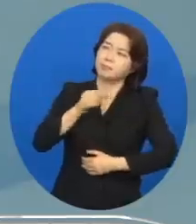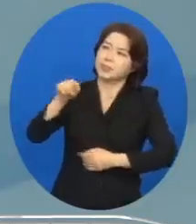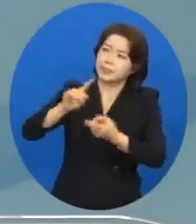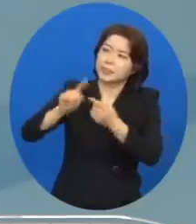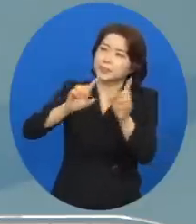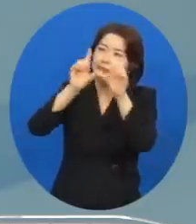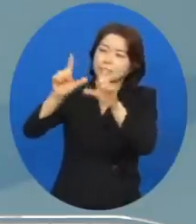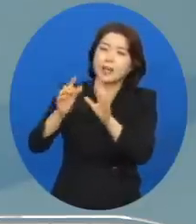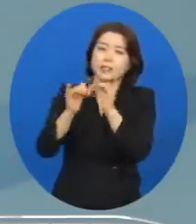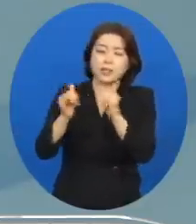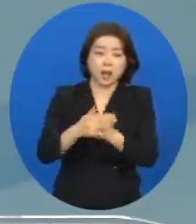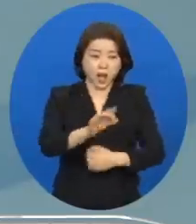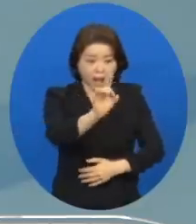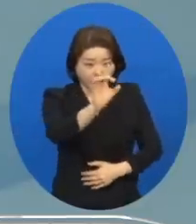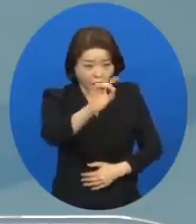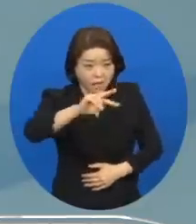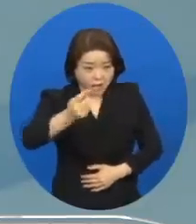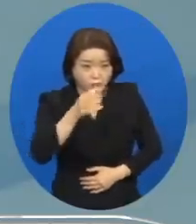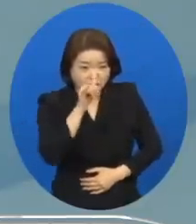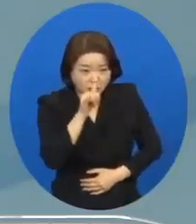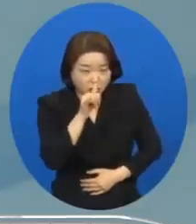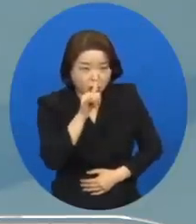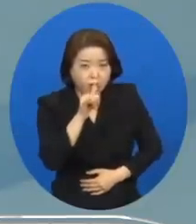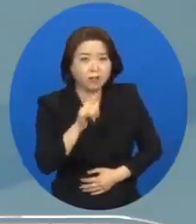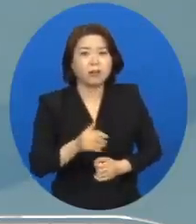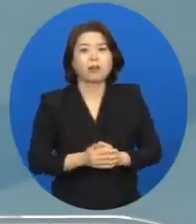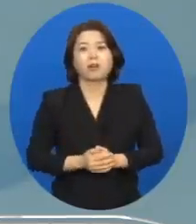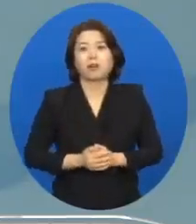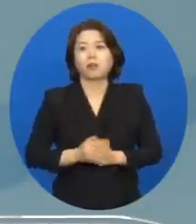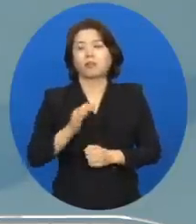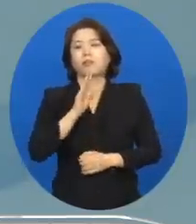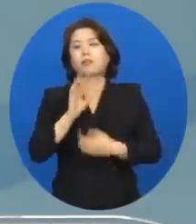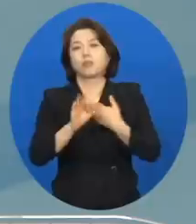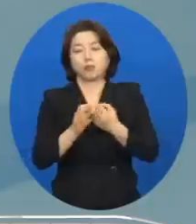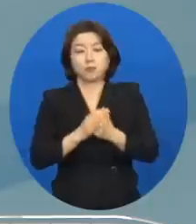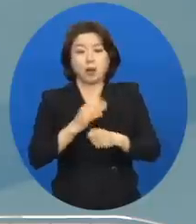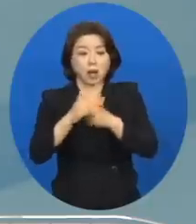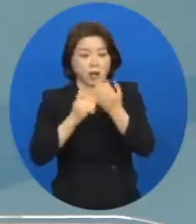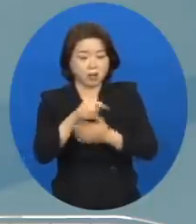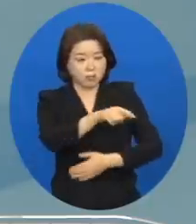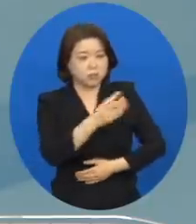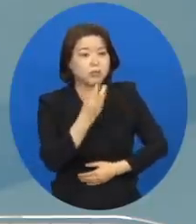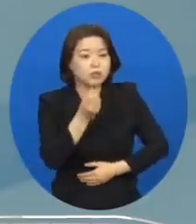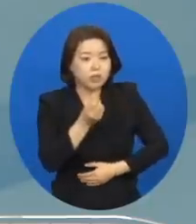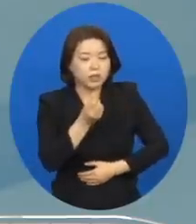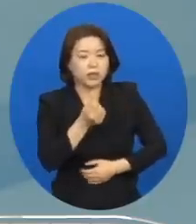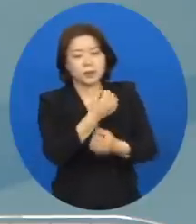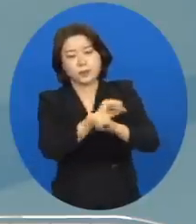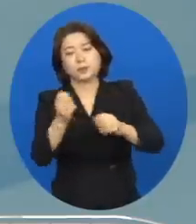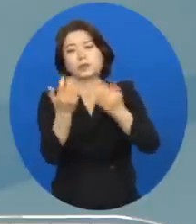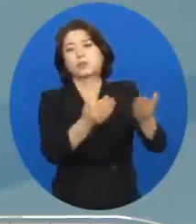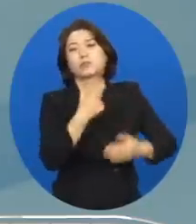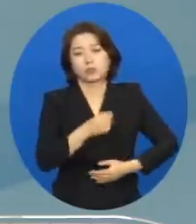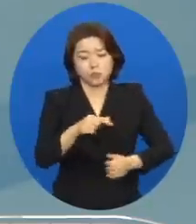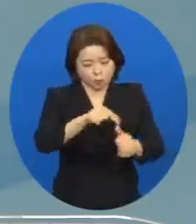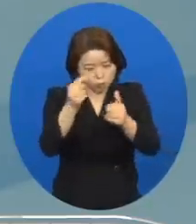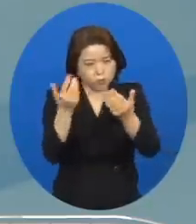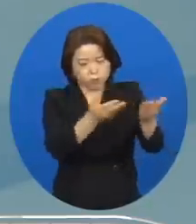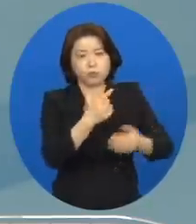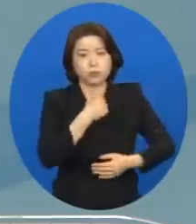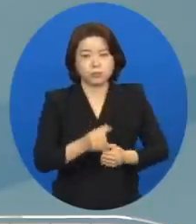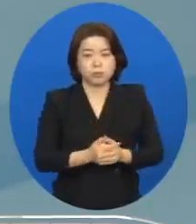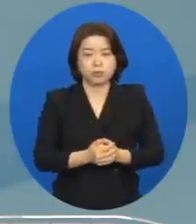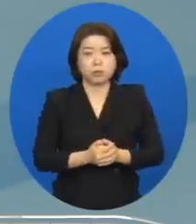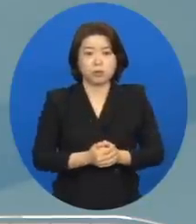사람이 한 사람이라도 있다면 하나님은 유대 나라를 건지고 싶으셨어요.